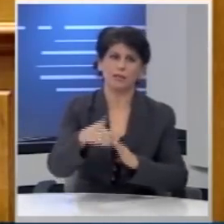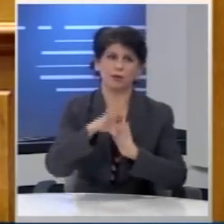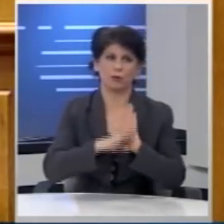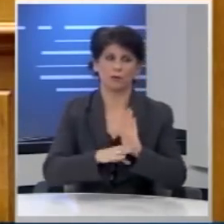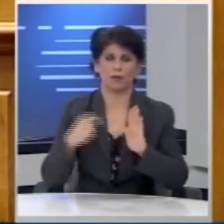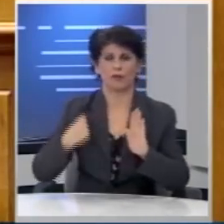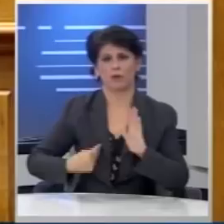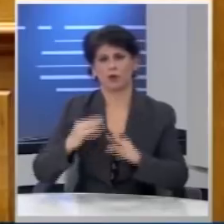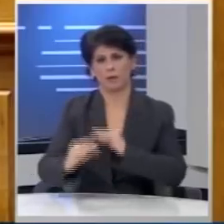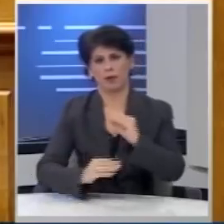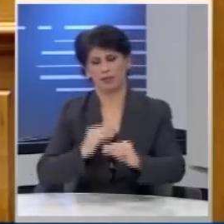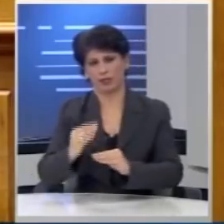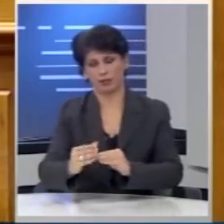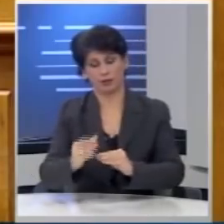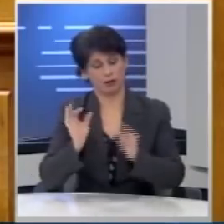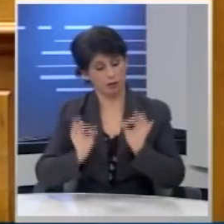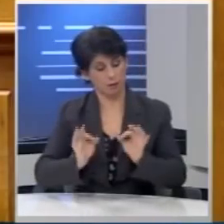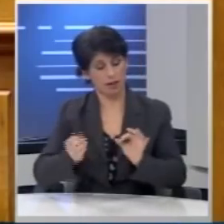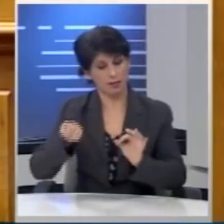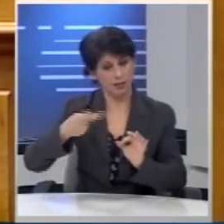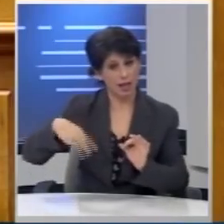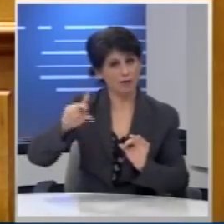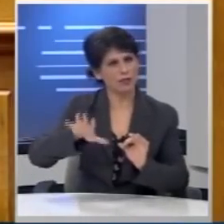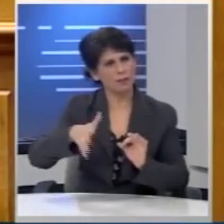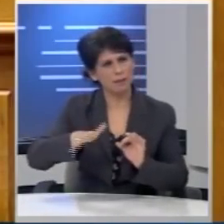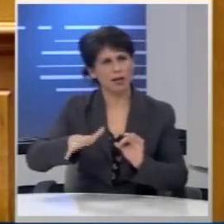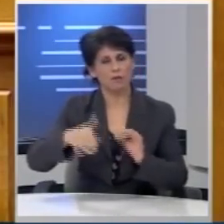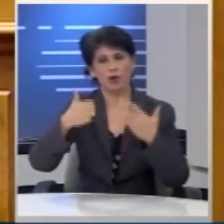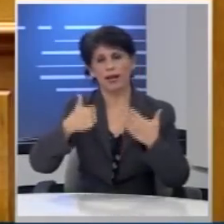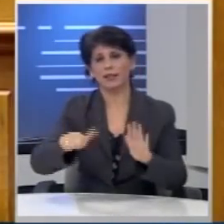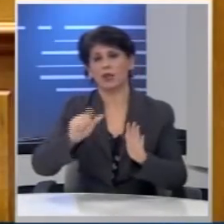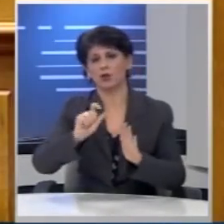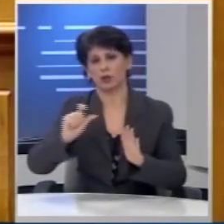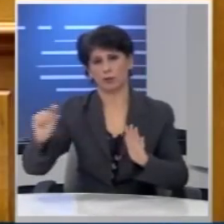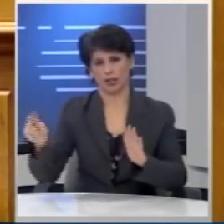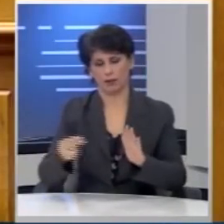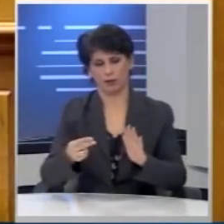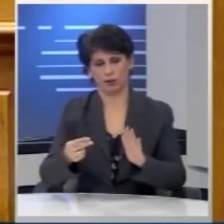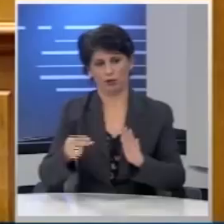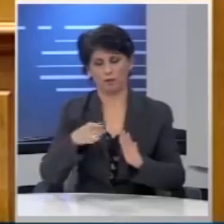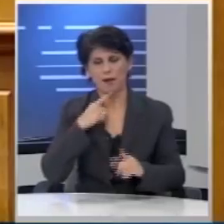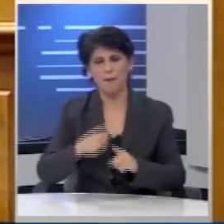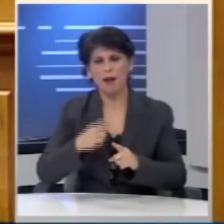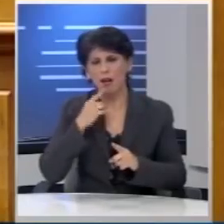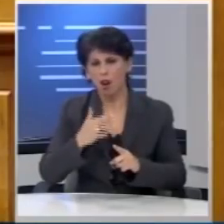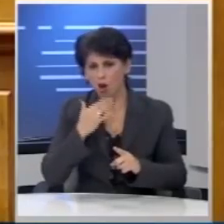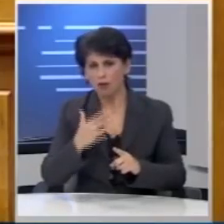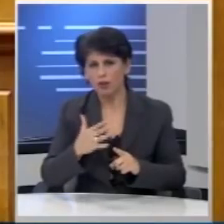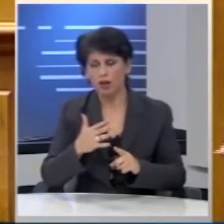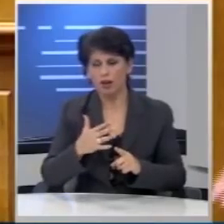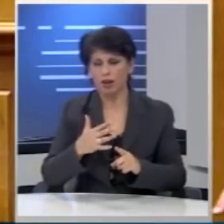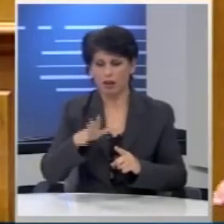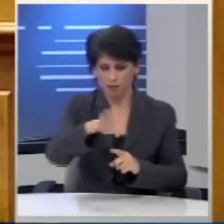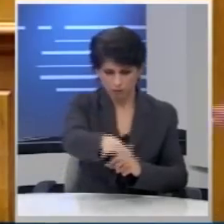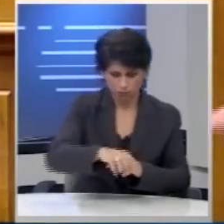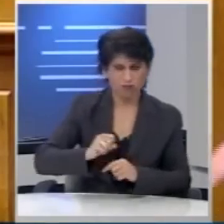πρόγραμμα δημοσίων επενδύσεων. Και μάλιστα η αύξηση είναι περίπου 600 εκατομμύρια ευρώ. Με απλά λόγια, βουτάτε